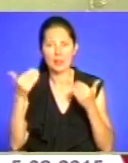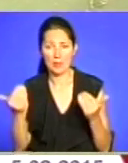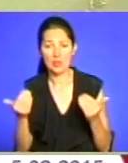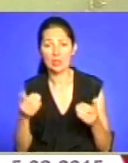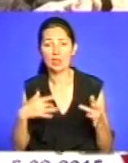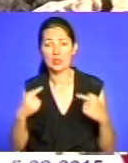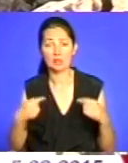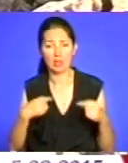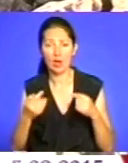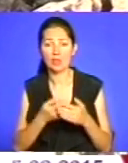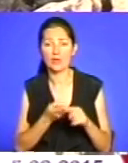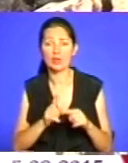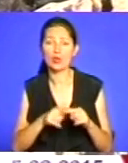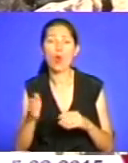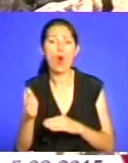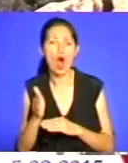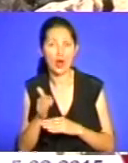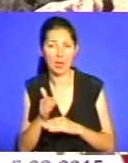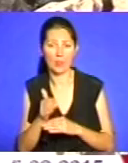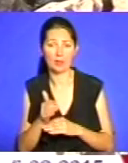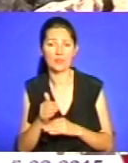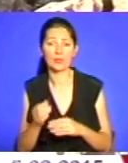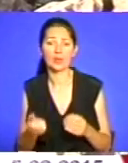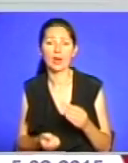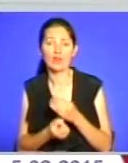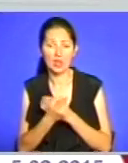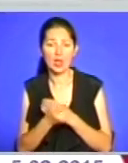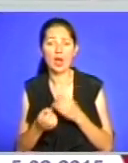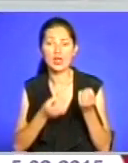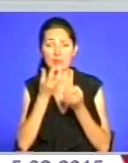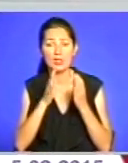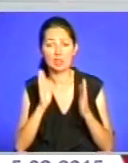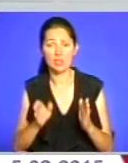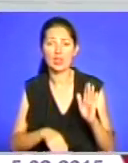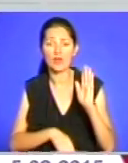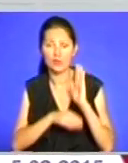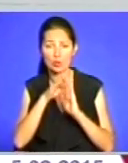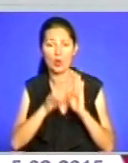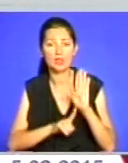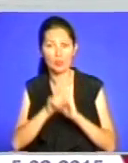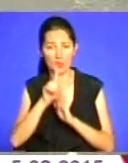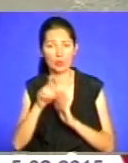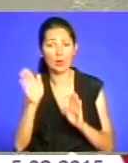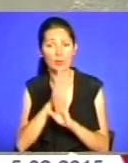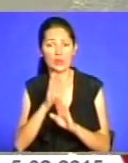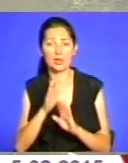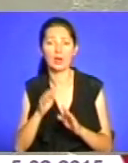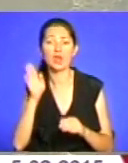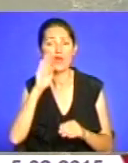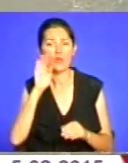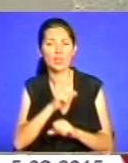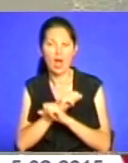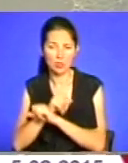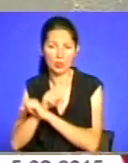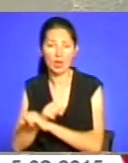біологічні організми, зокрема риба. Провокують цвітіння не лише висока температура повітря і застояна вода, а й людський фактор